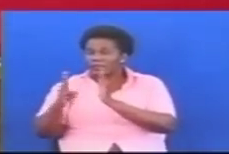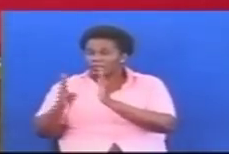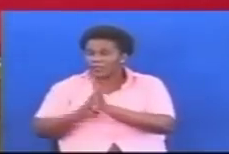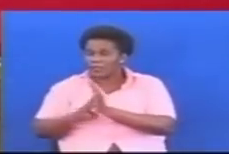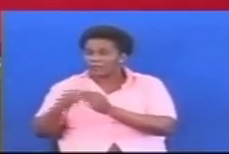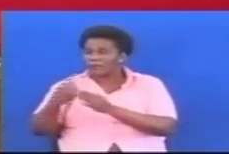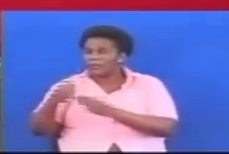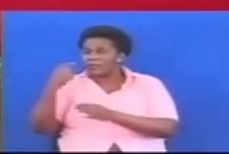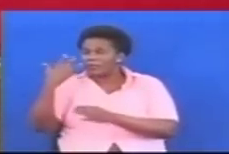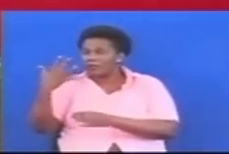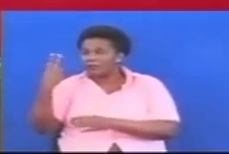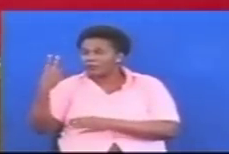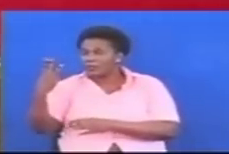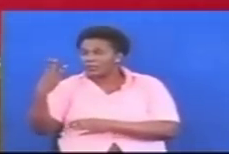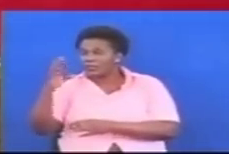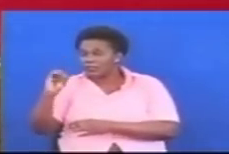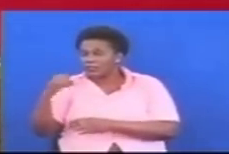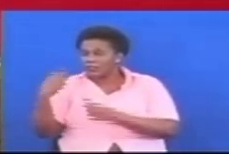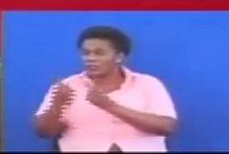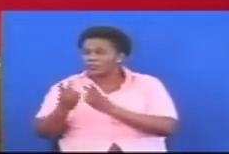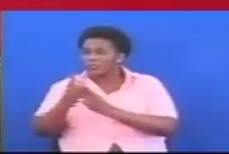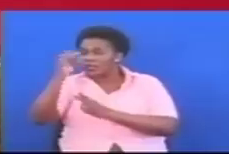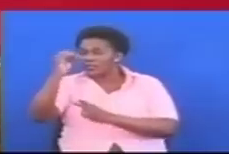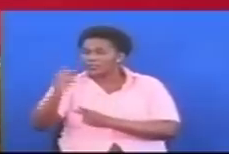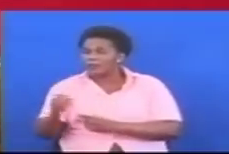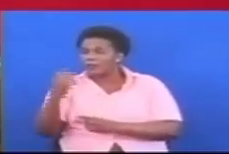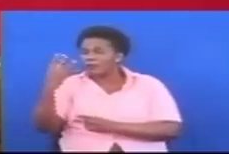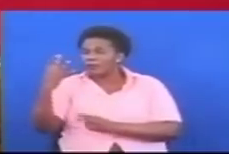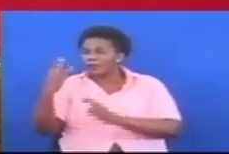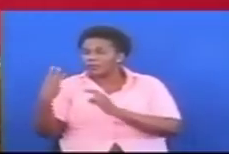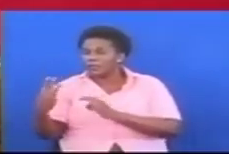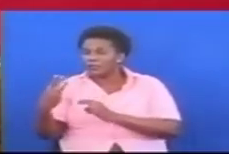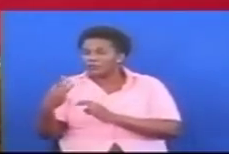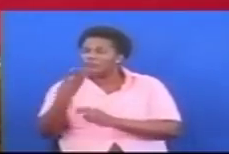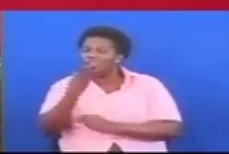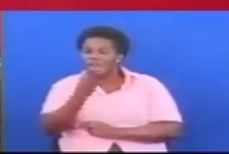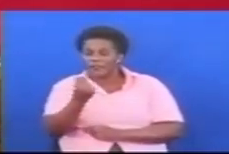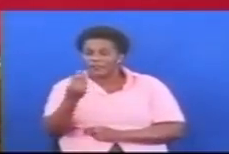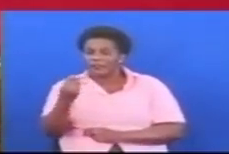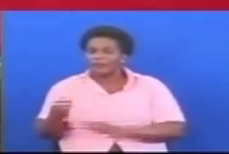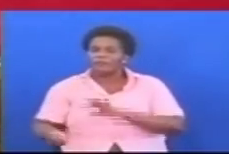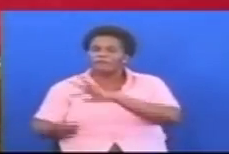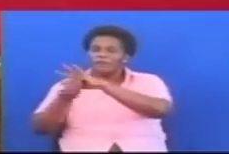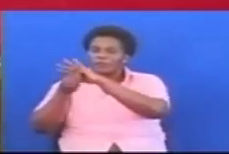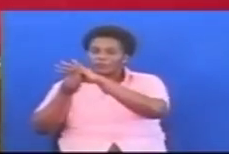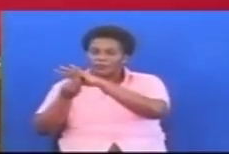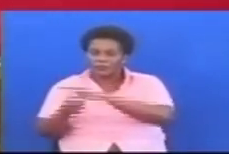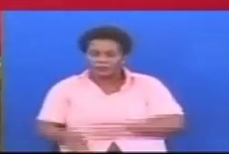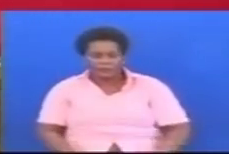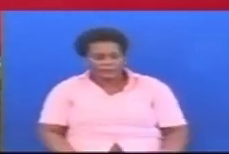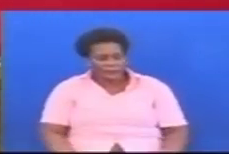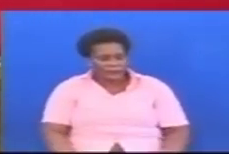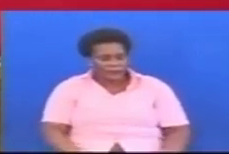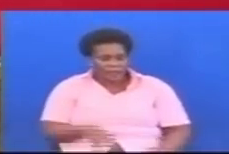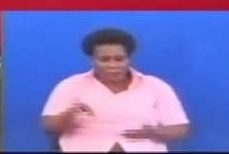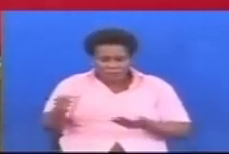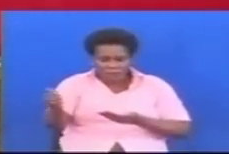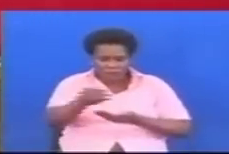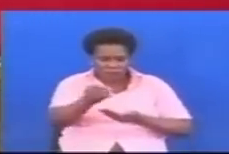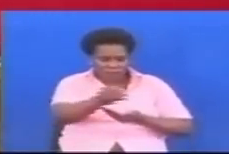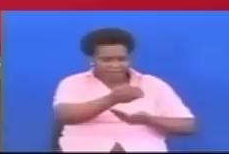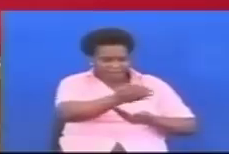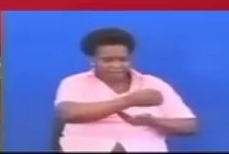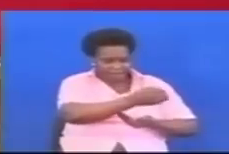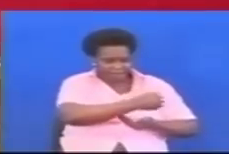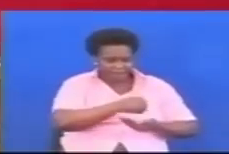888,530 ni sawa na 43% ya fedha za nje. Makusanyo ya maduhuli. Mheshimiwa Mwenyekiti, katika